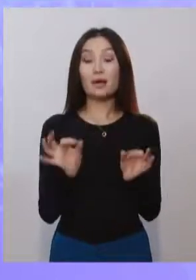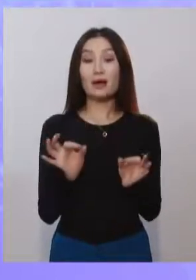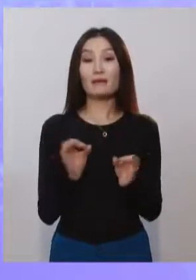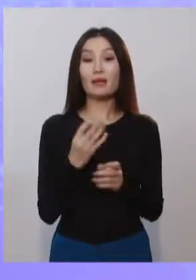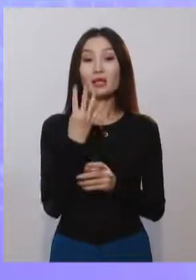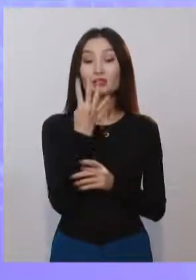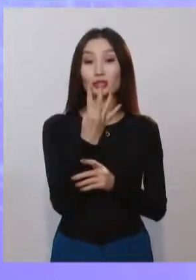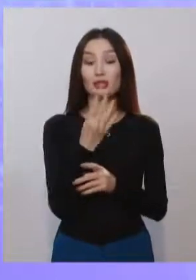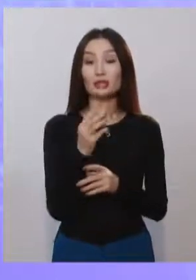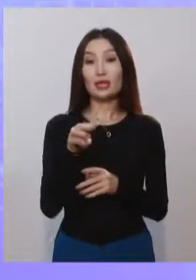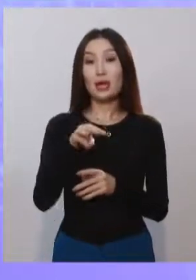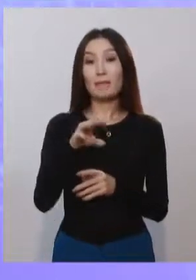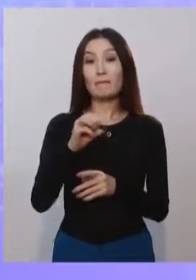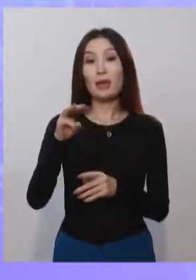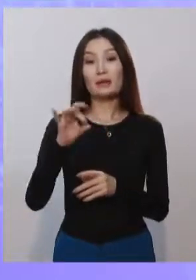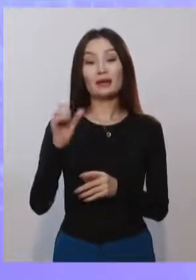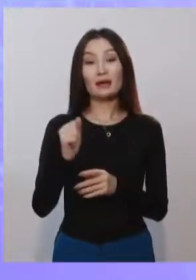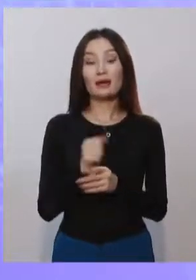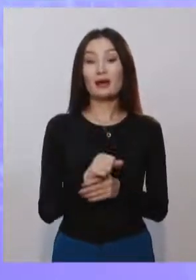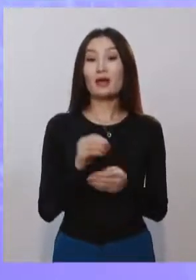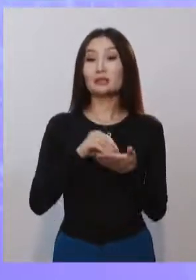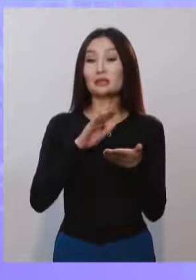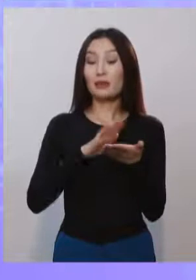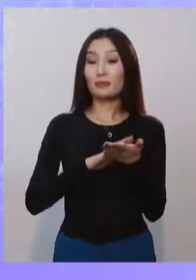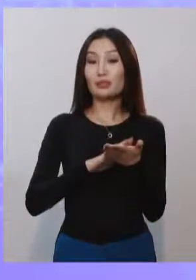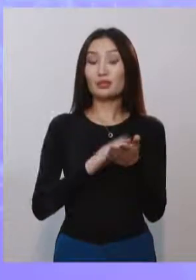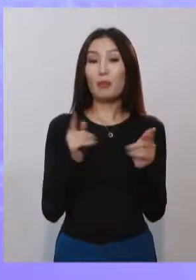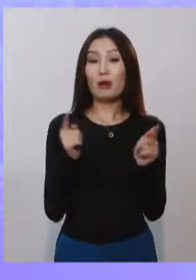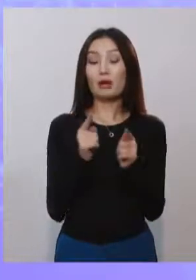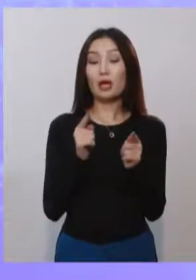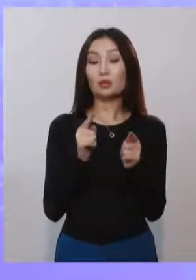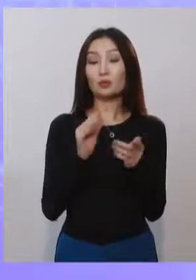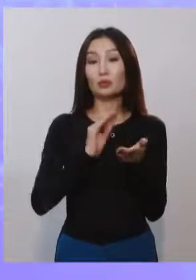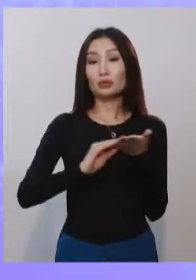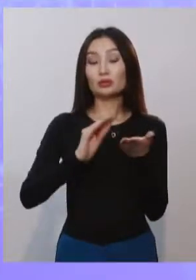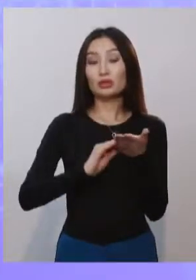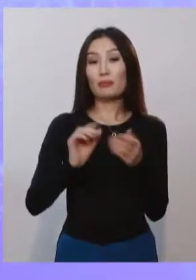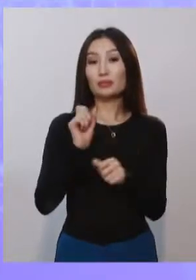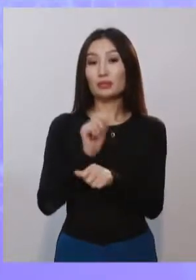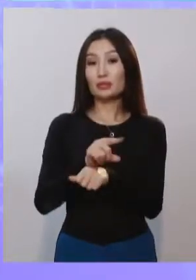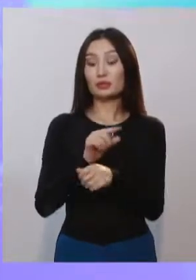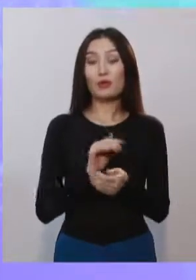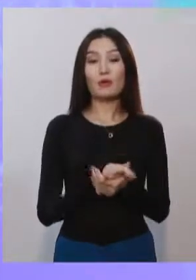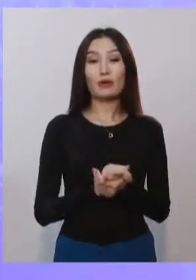4 метра запишем краткую запись условия